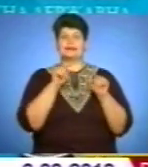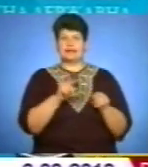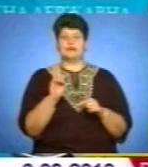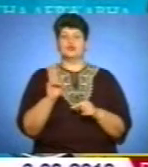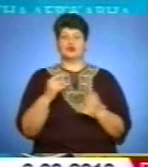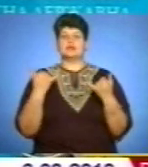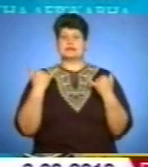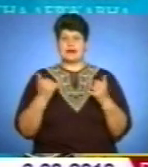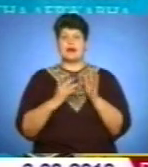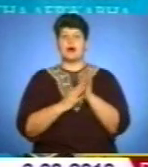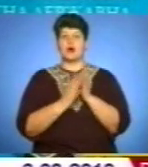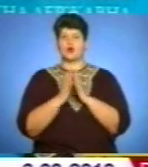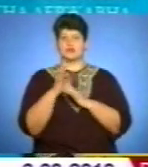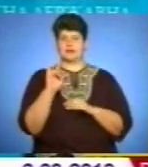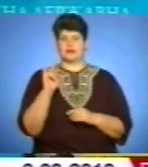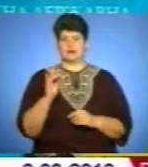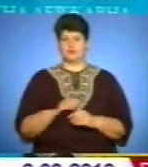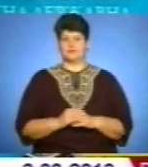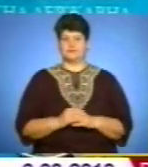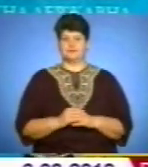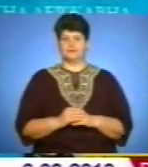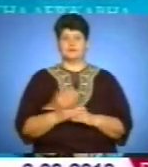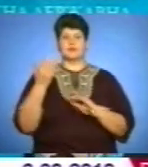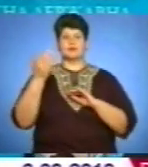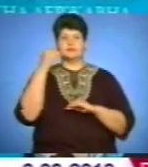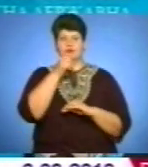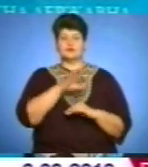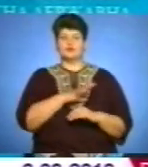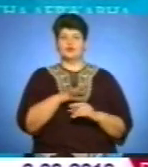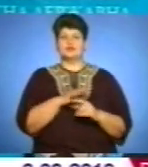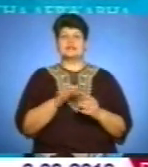зараз ростить дитину. Торік